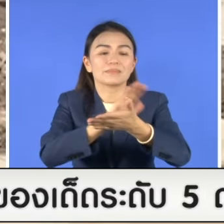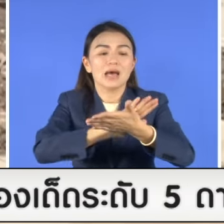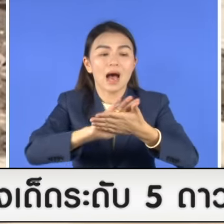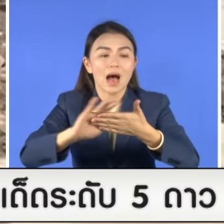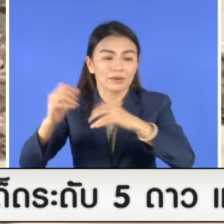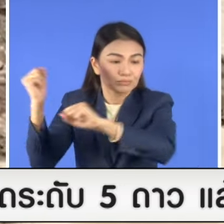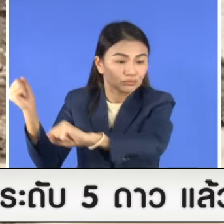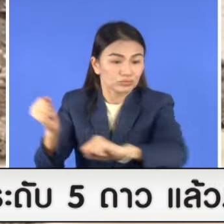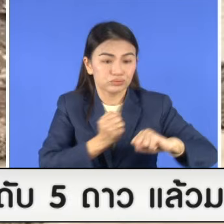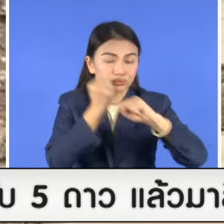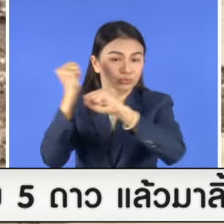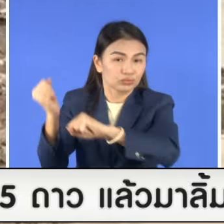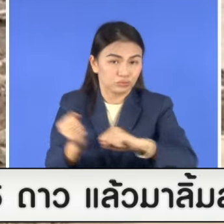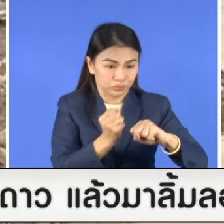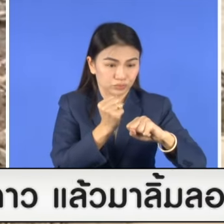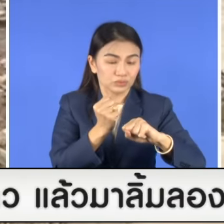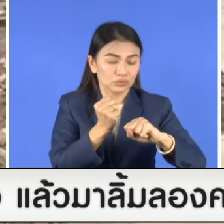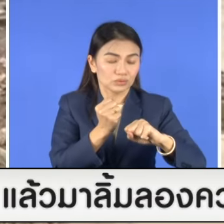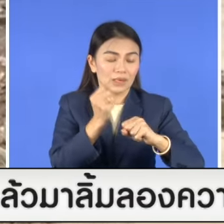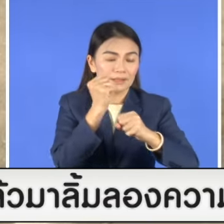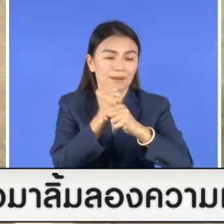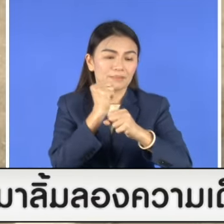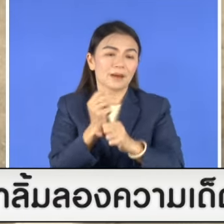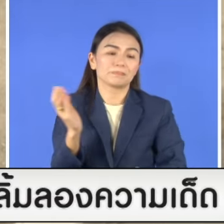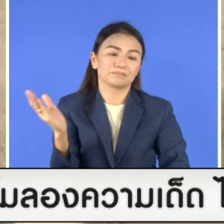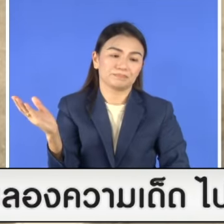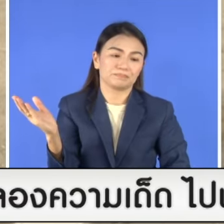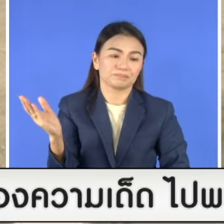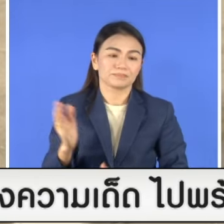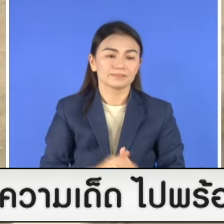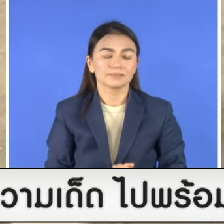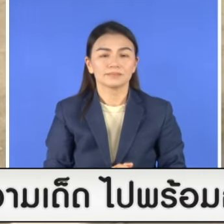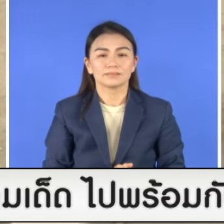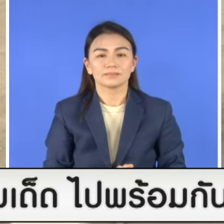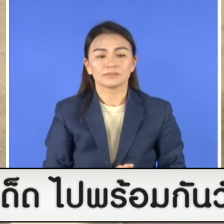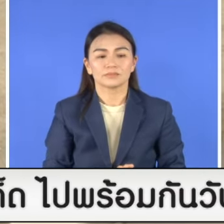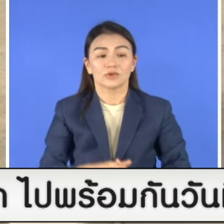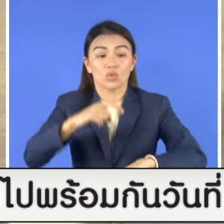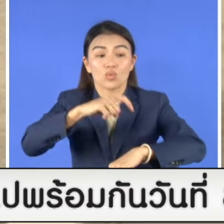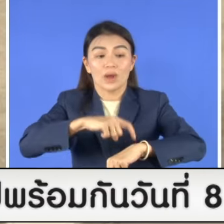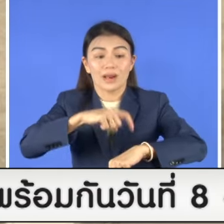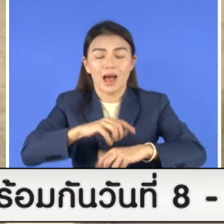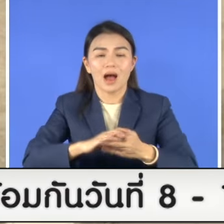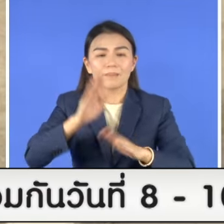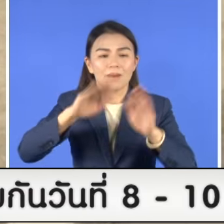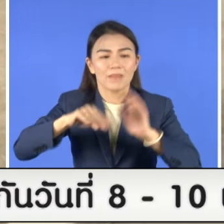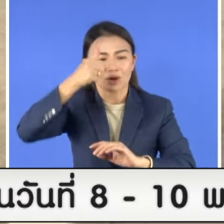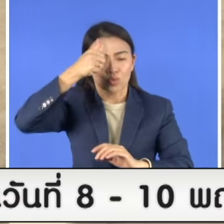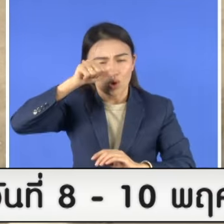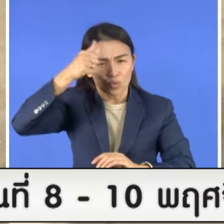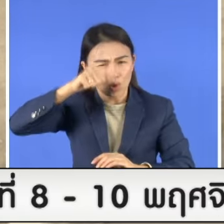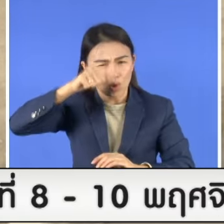ที่ให้มันเข้าปกติให้สู่สภาพปกติให้เร็วที่สุดว่าอย่างงั้นอาจจะใช้เวลามากกว่า 1-2วันด้วยซ้ำไปนี่นะครับนี่อำเภอเมือง